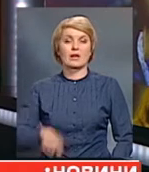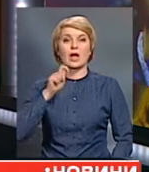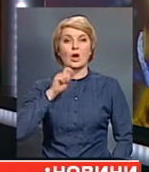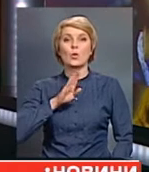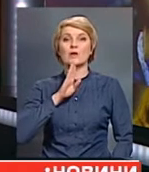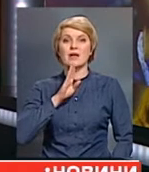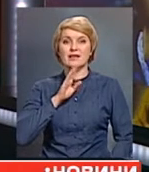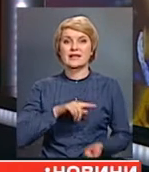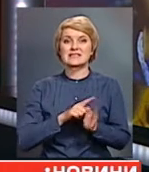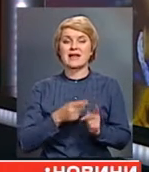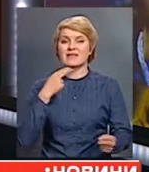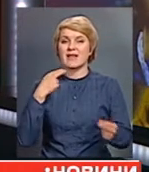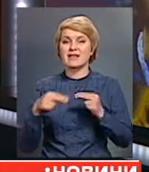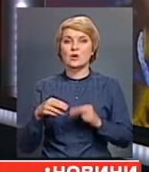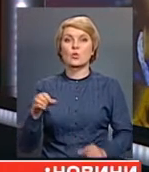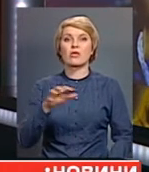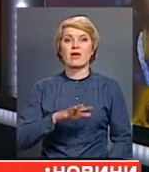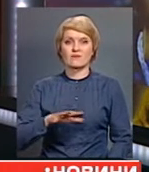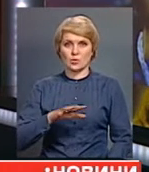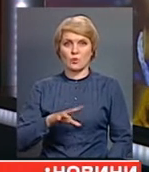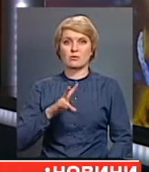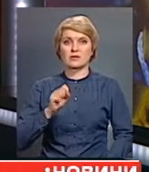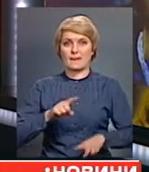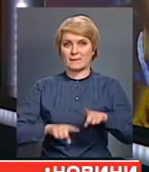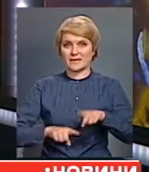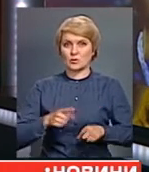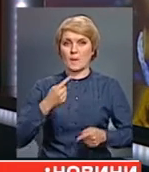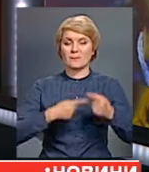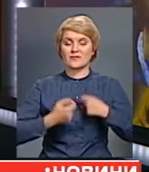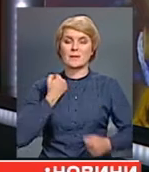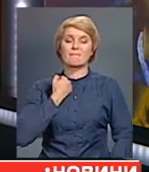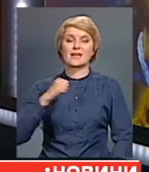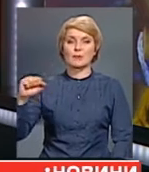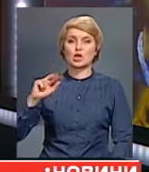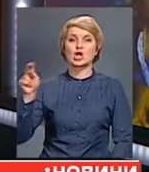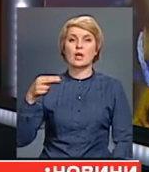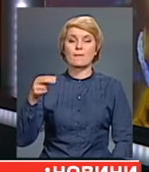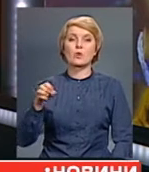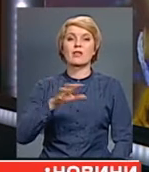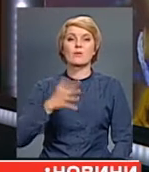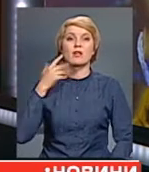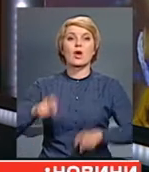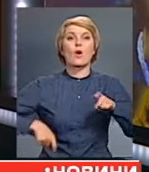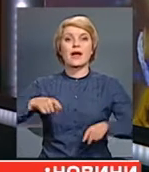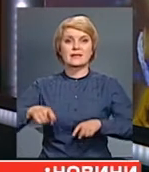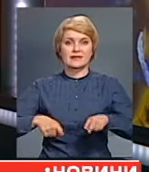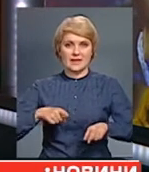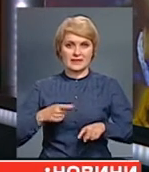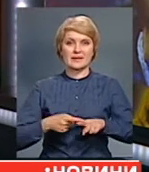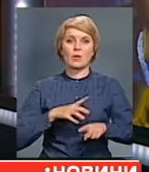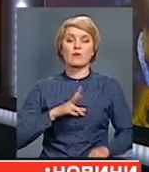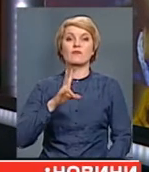Українка, яка стала найкращою у Європі, на батьківщину повернулася переможниця чемпіонату Європи з легкої атлетики, що пройшов